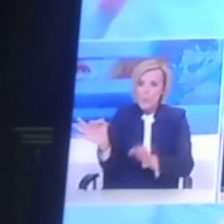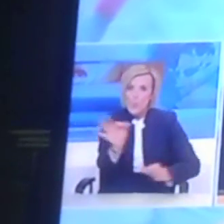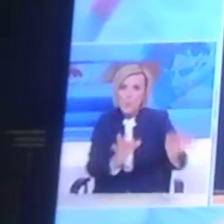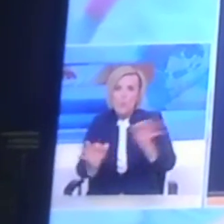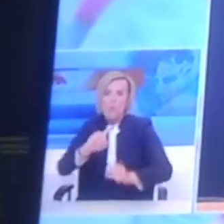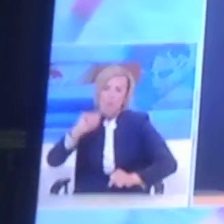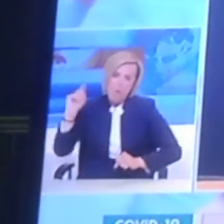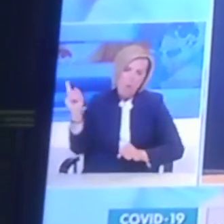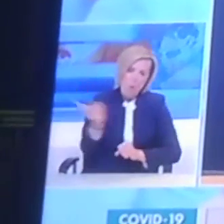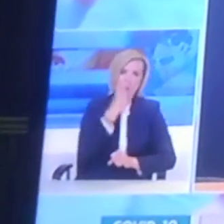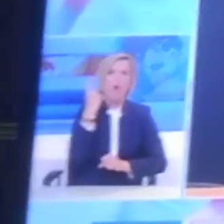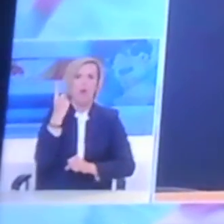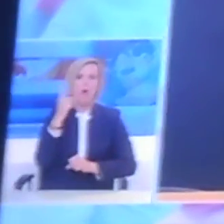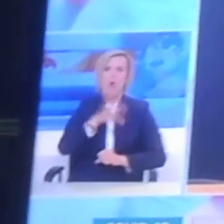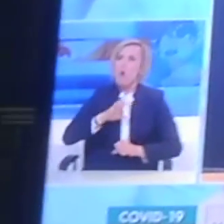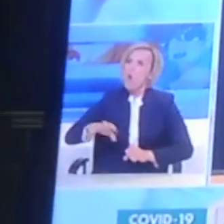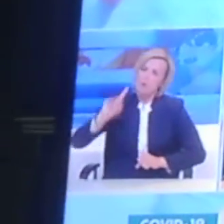κοινότητα και κοινωνία εισβάλλει.